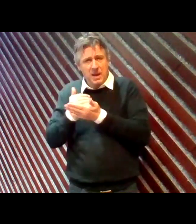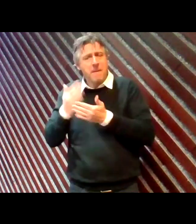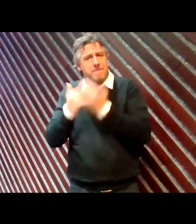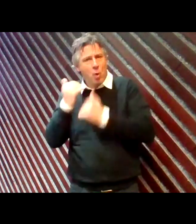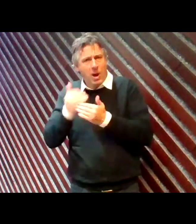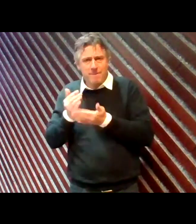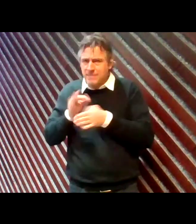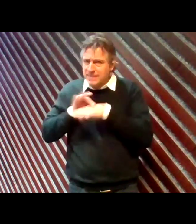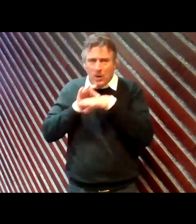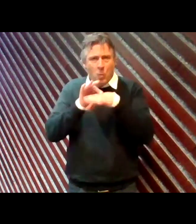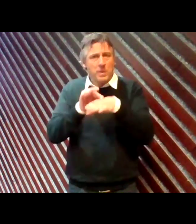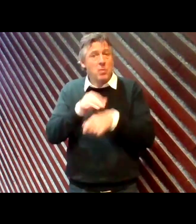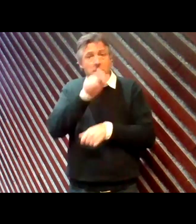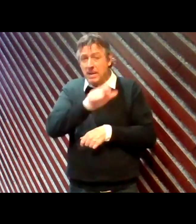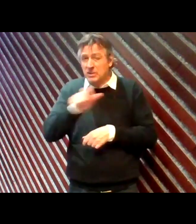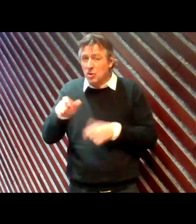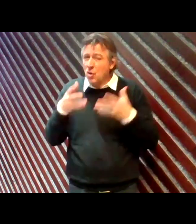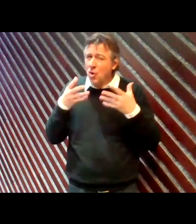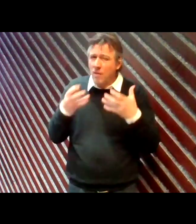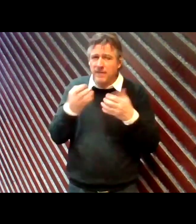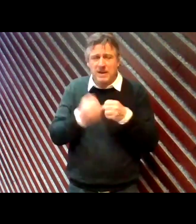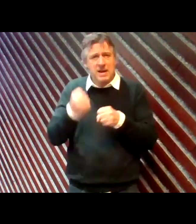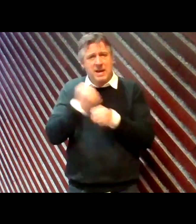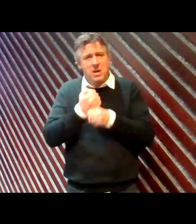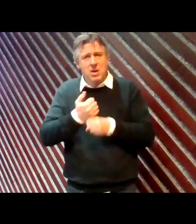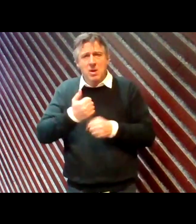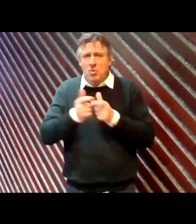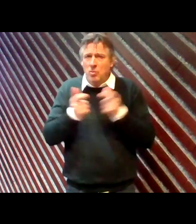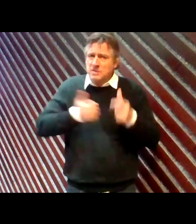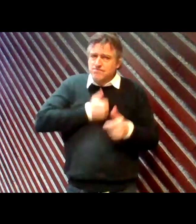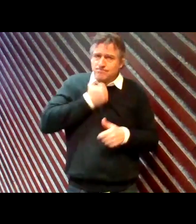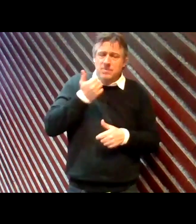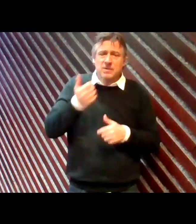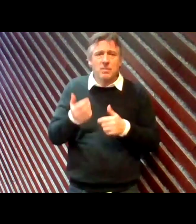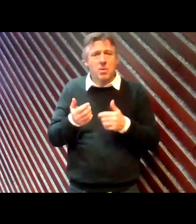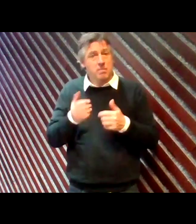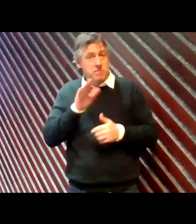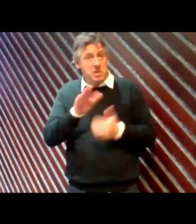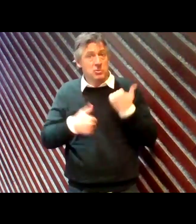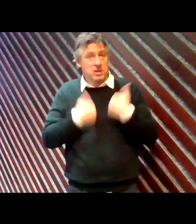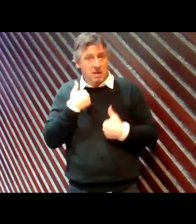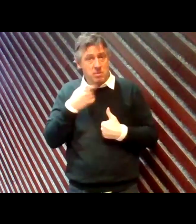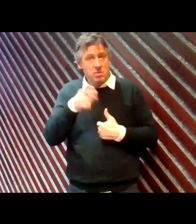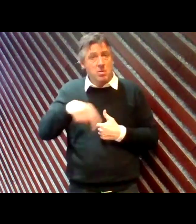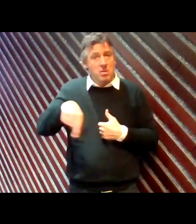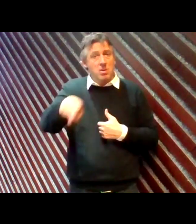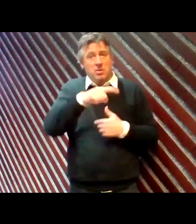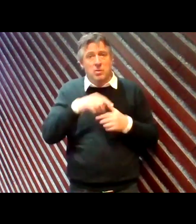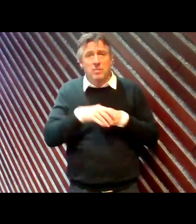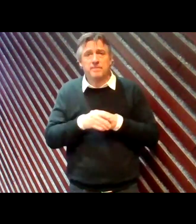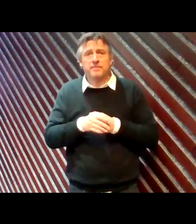des créateurs des chefs d'entreprise en situation d'handicap ils mutualisent véritablement